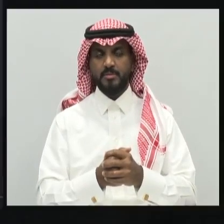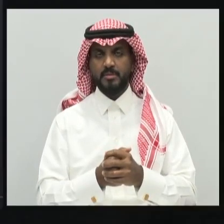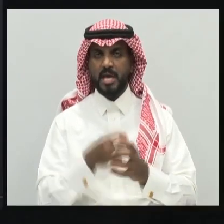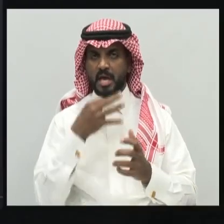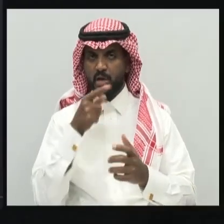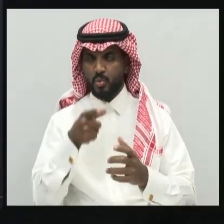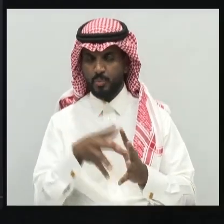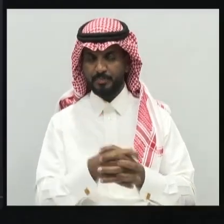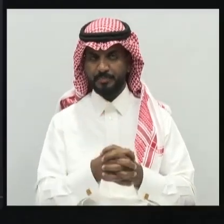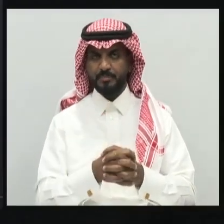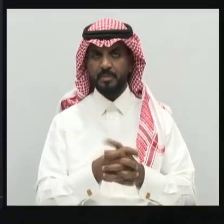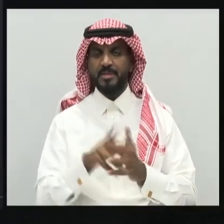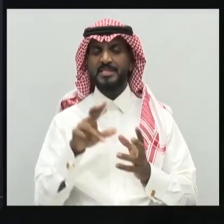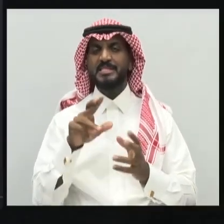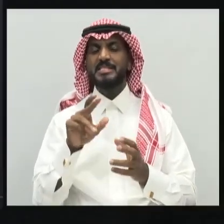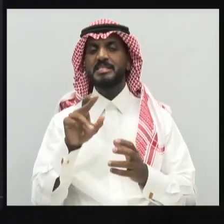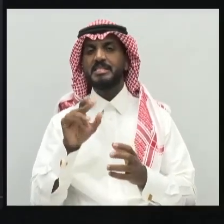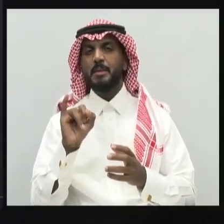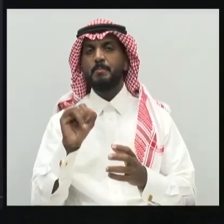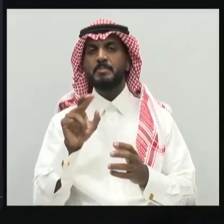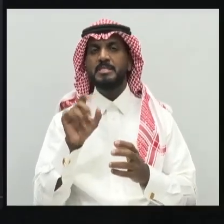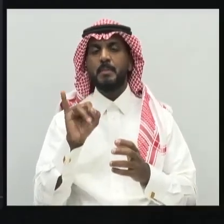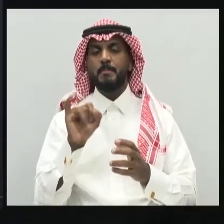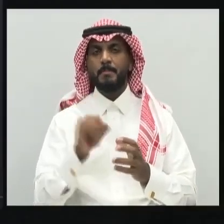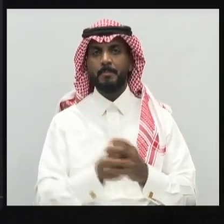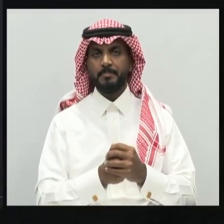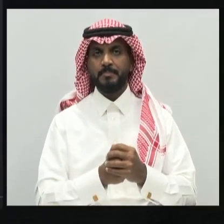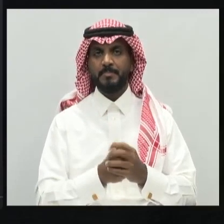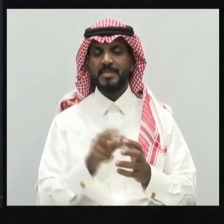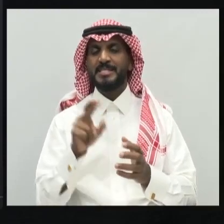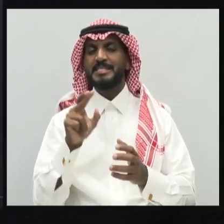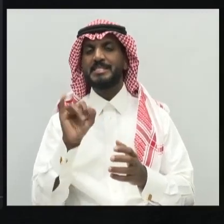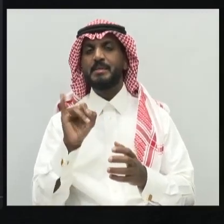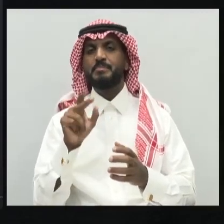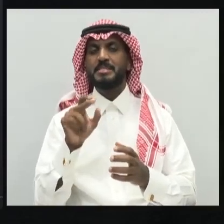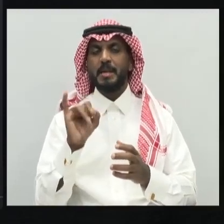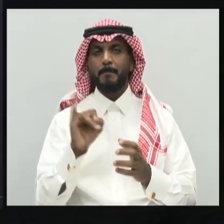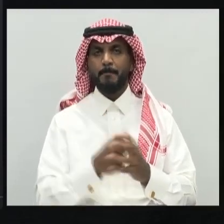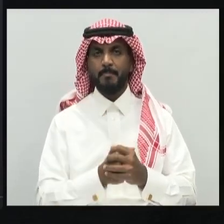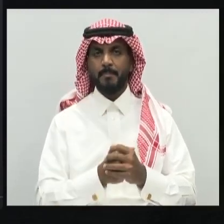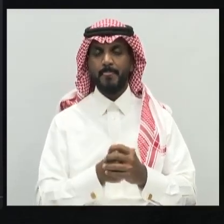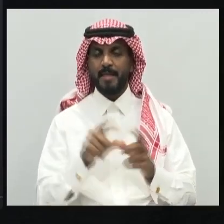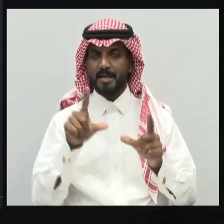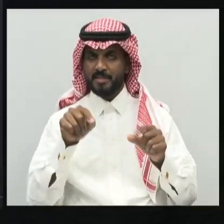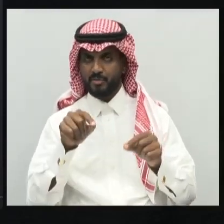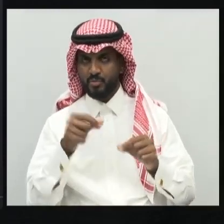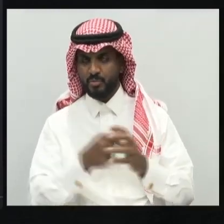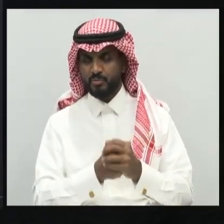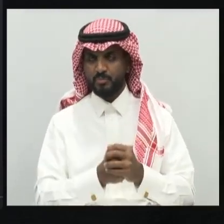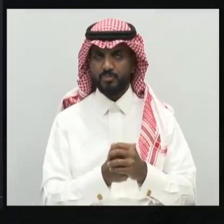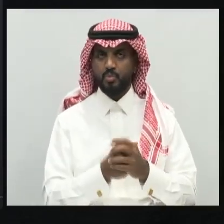اقراوا احسنتم زمزم زمزم احسنتم وبارك الله فيكم